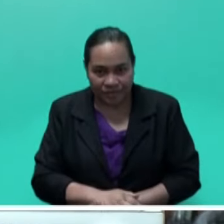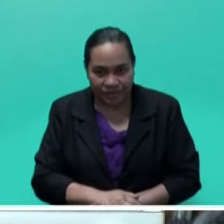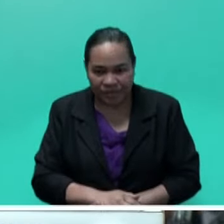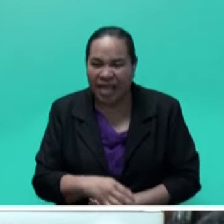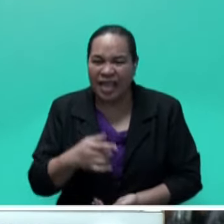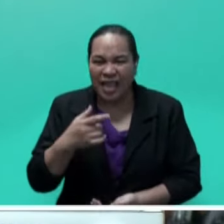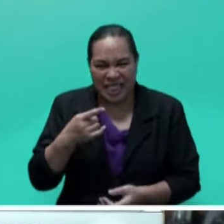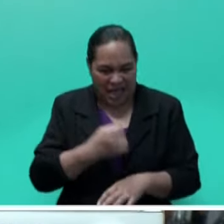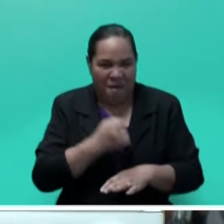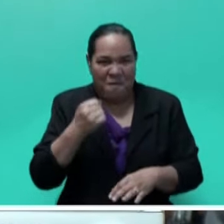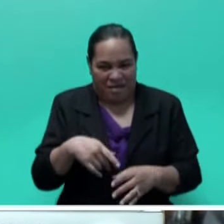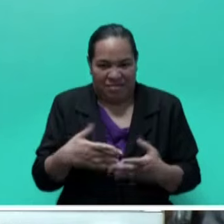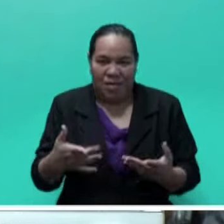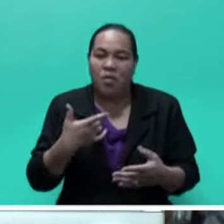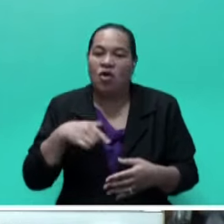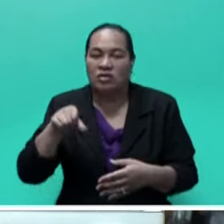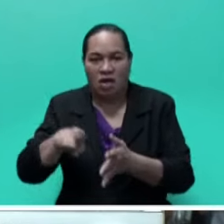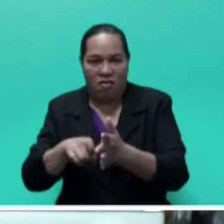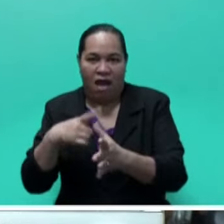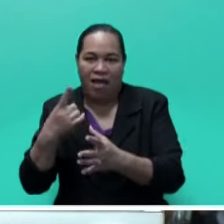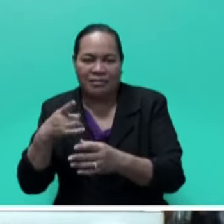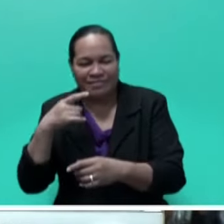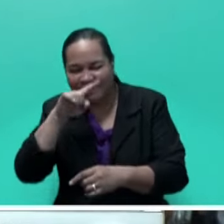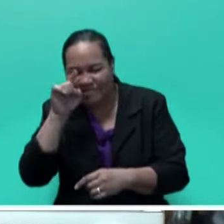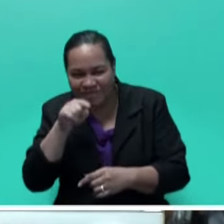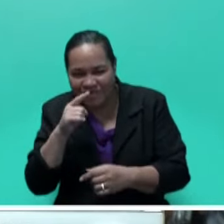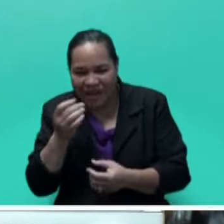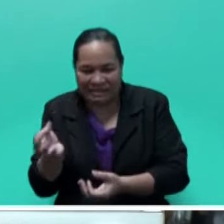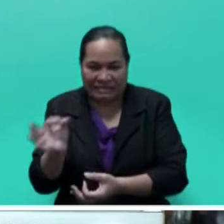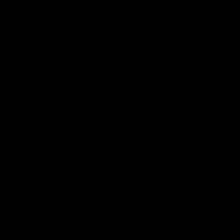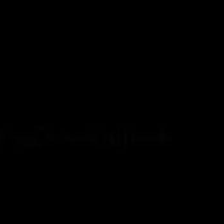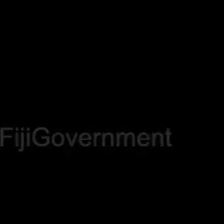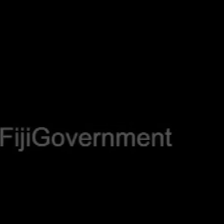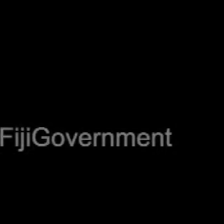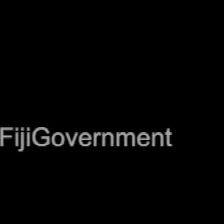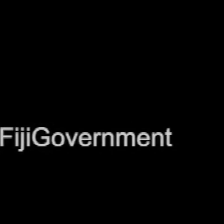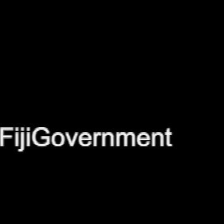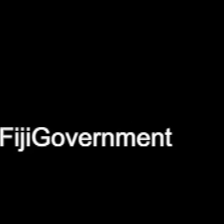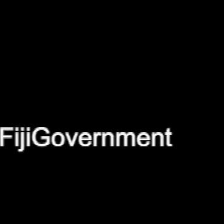ya kau mena e sana waturanga ora. Ina wali turang speaker.